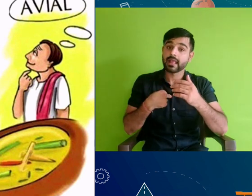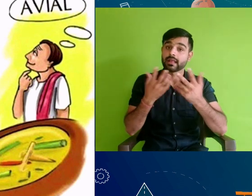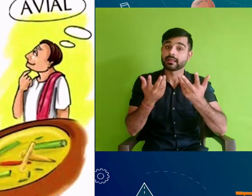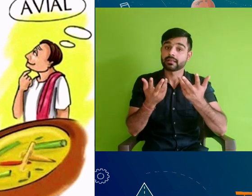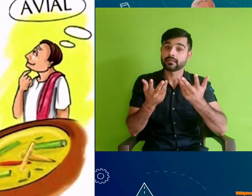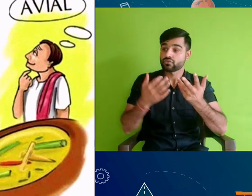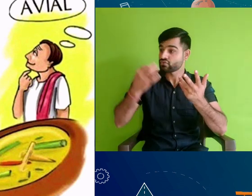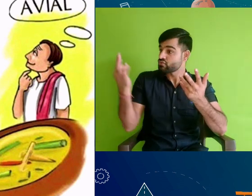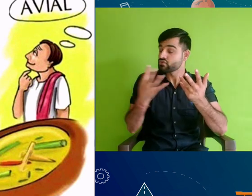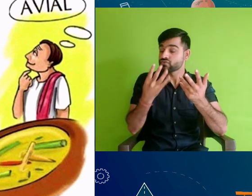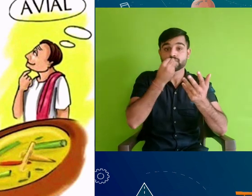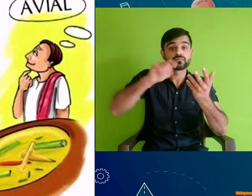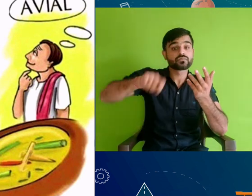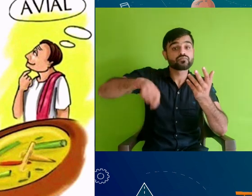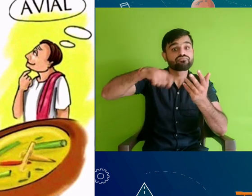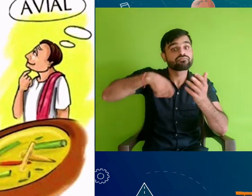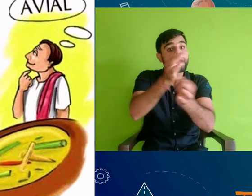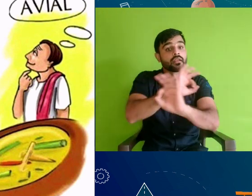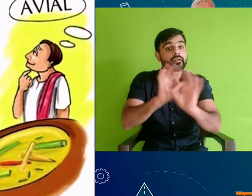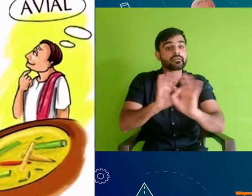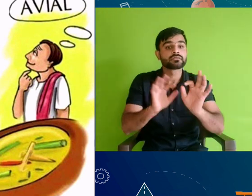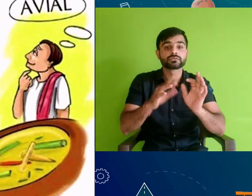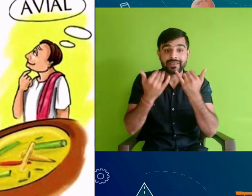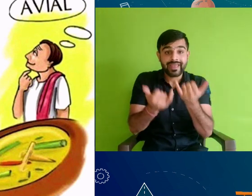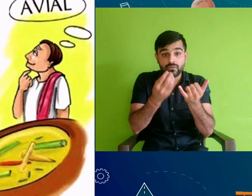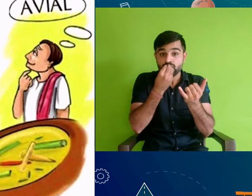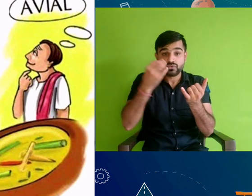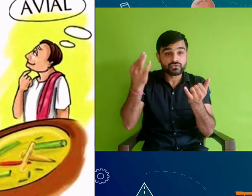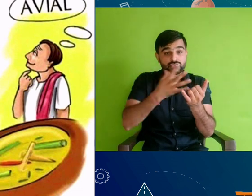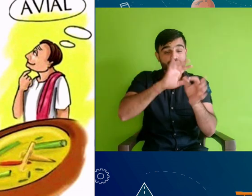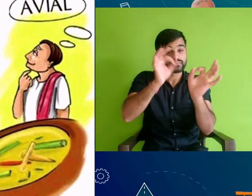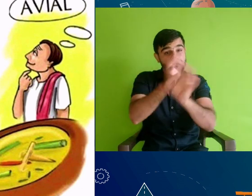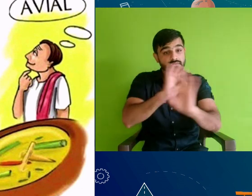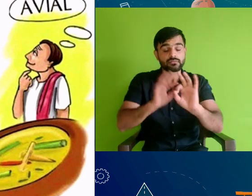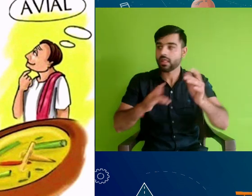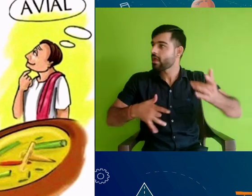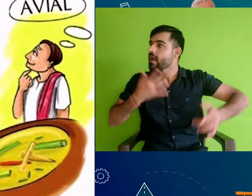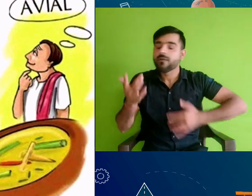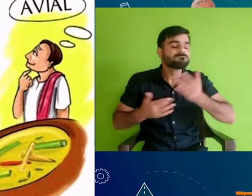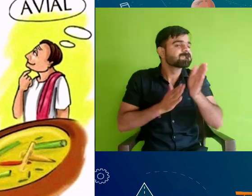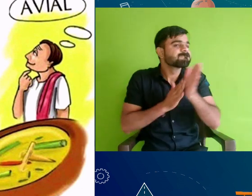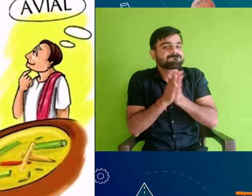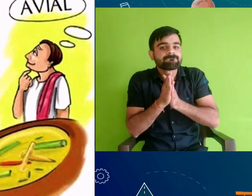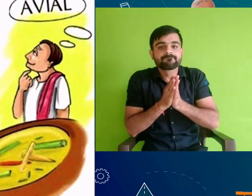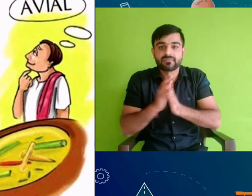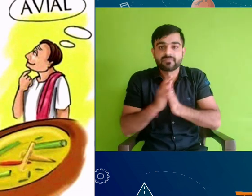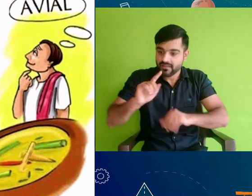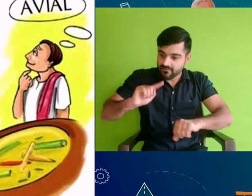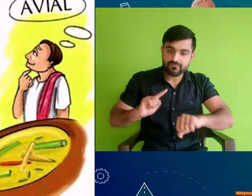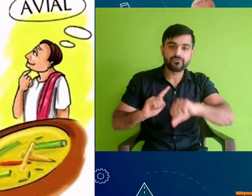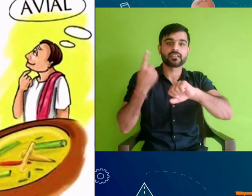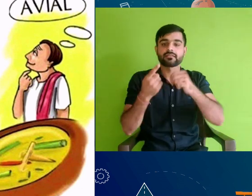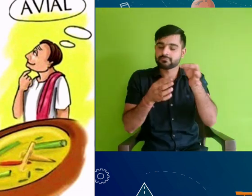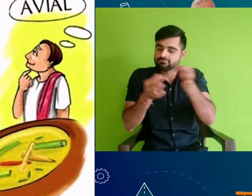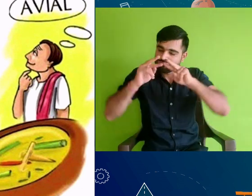डिश वॉज रेडी। सो नाउ द न्यू डिश वॉज रेडी एंड ही वॉज सो एक्साइटेड कि मैंने पहली बार कोई एक्सपेरिमेंट करा